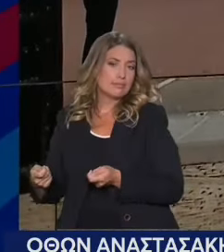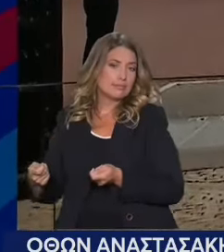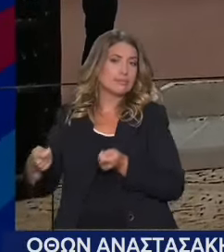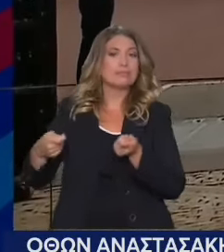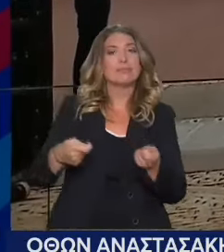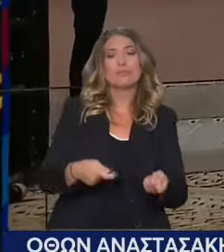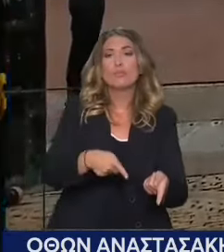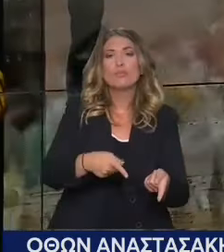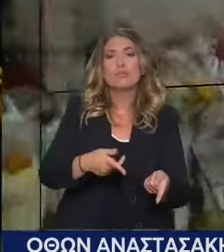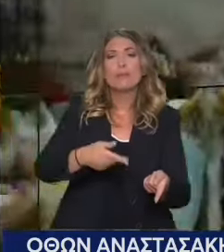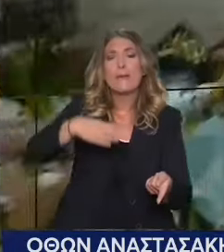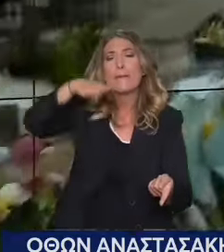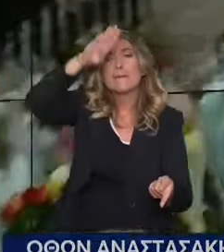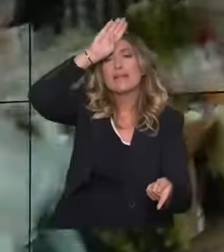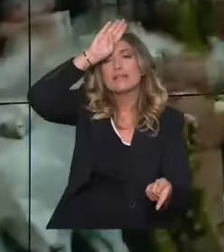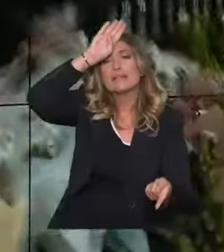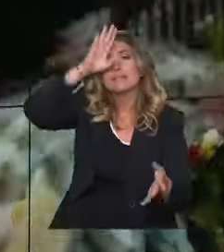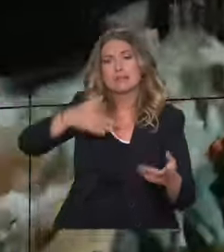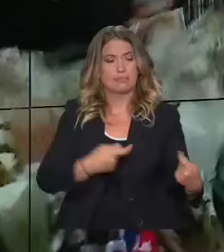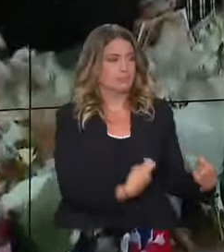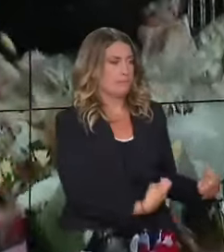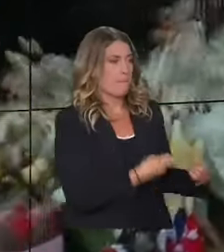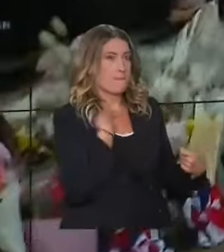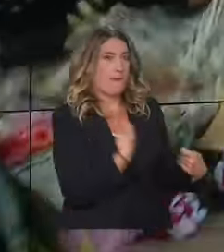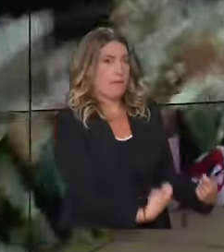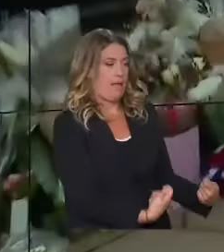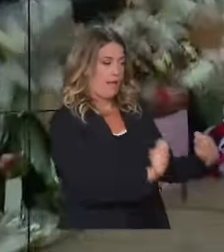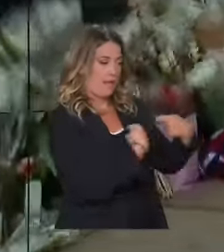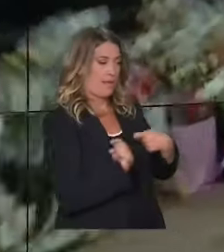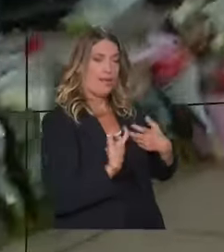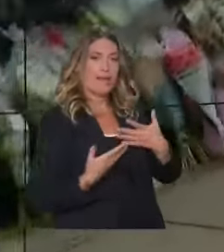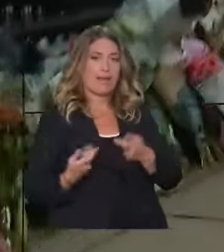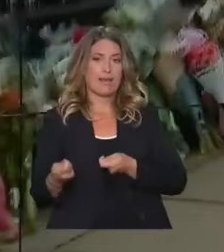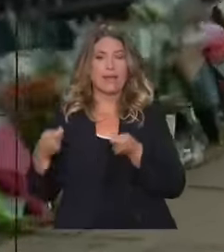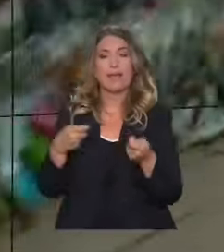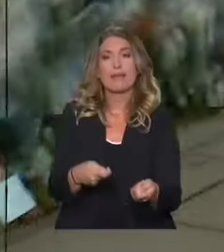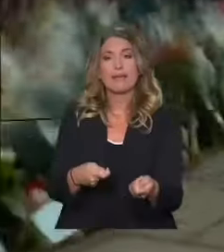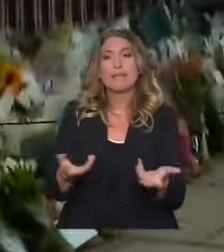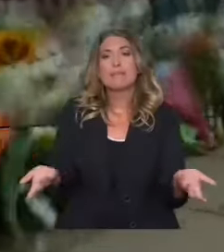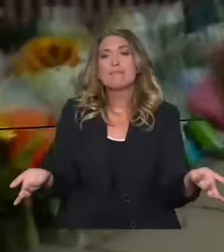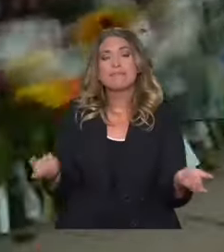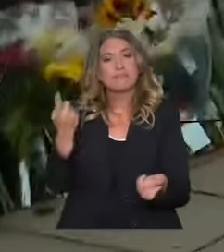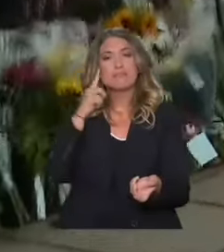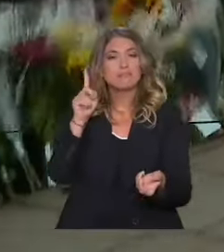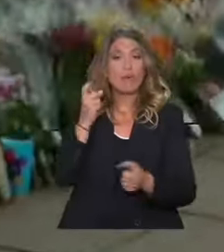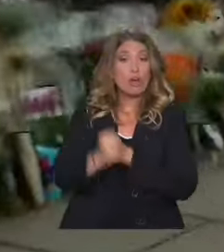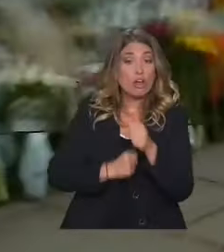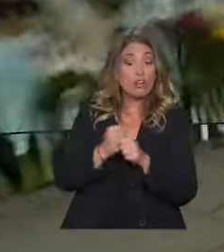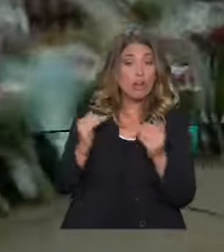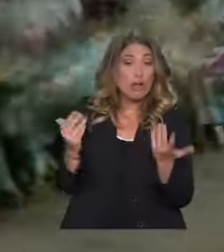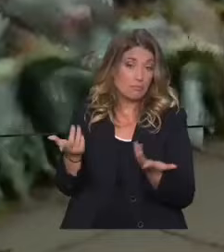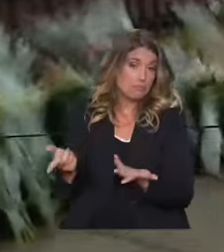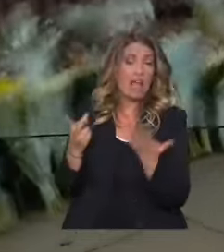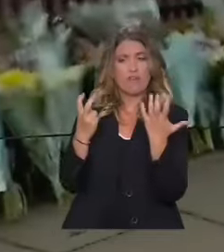Ουίλιαμ, ό,τι παρέλαβε από τη μητέρα του. Κανένας δεν μπορεί να εικάσει πόσα χρόνια θα βασιλέψει. Είναι ήδη 73, αλλά είναι σε άριστη